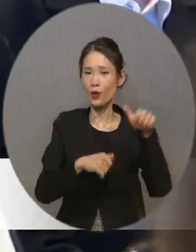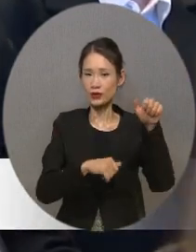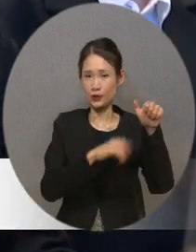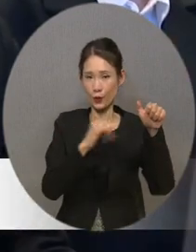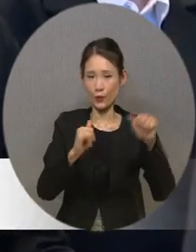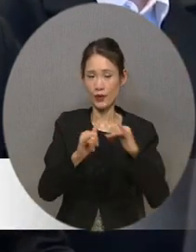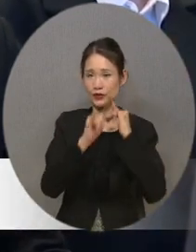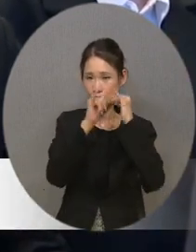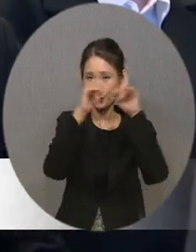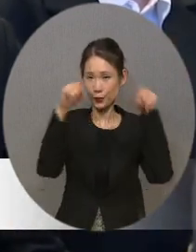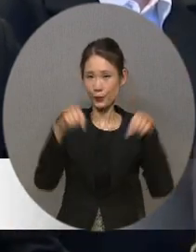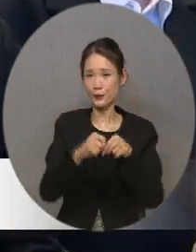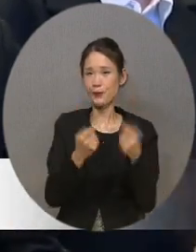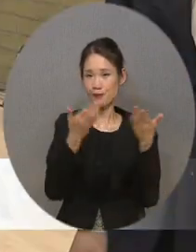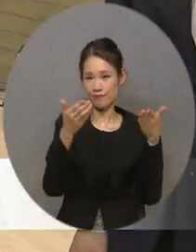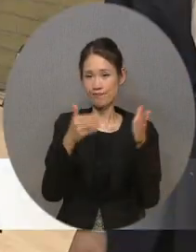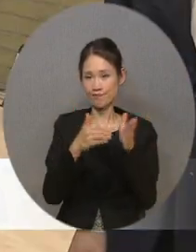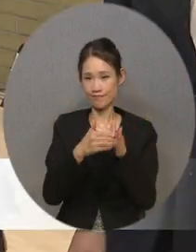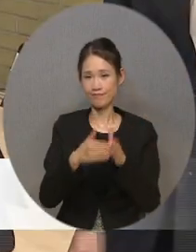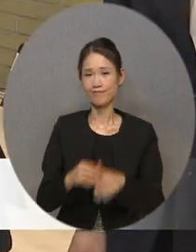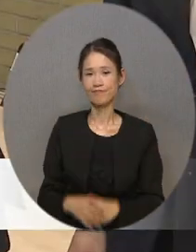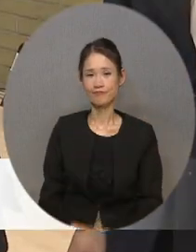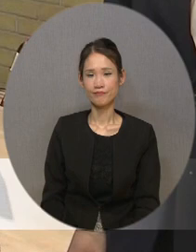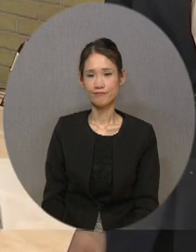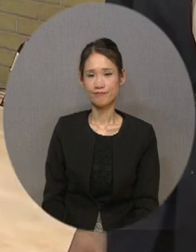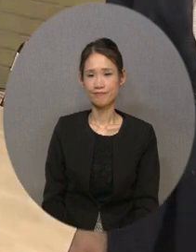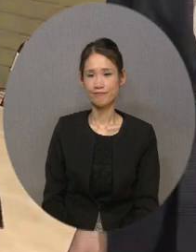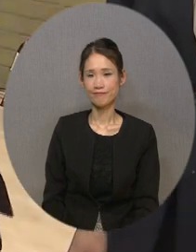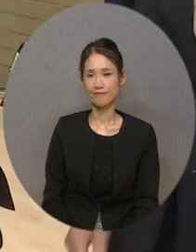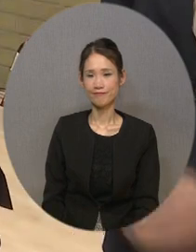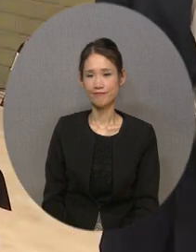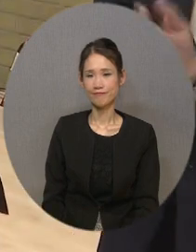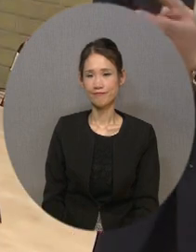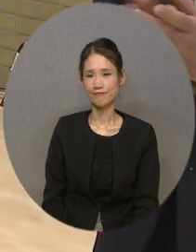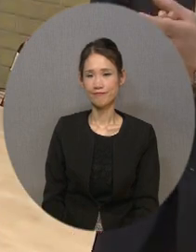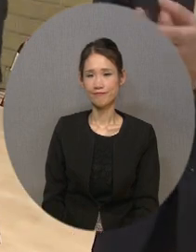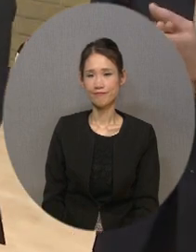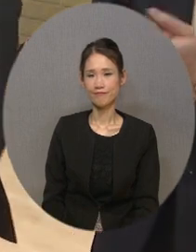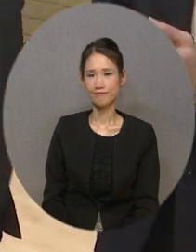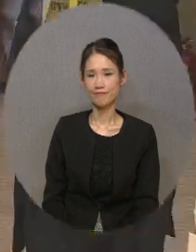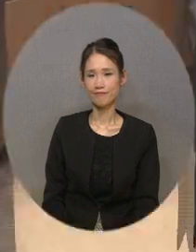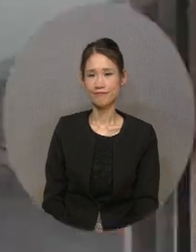표창을 전달했습니다. 복지TV 호남방송 이종혜입니다.